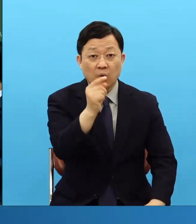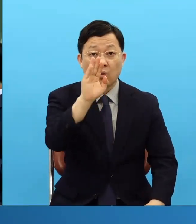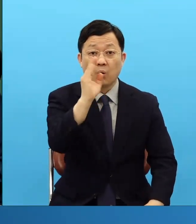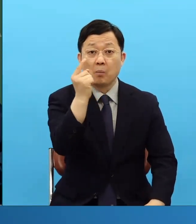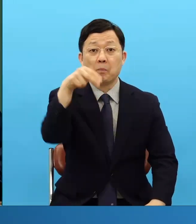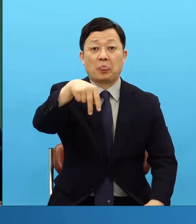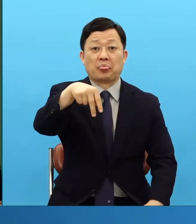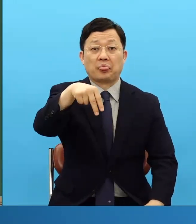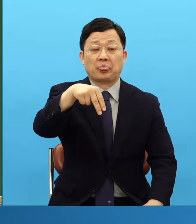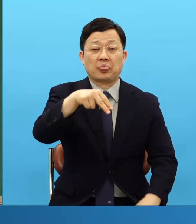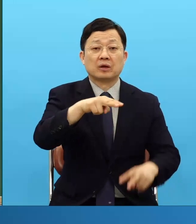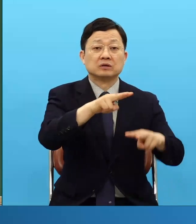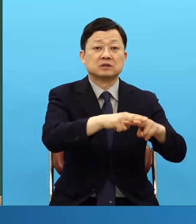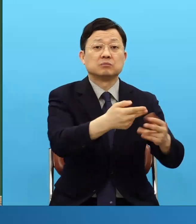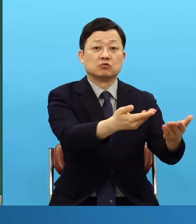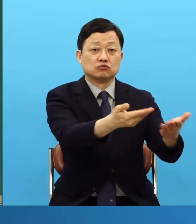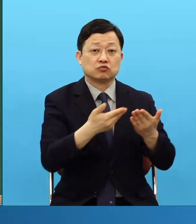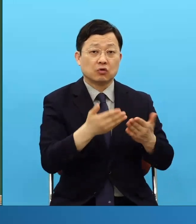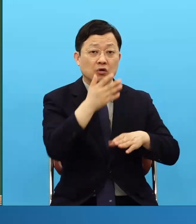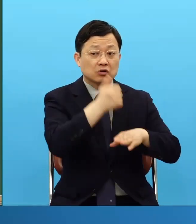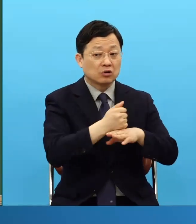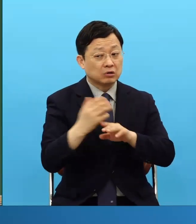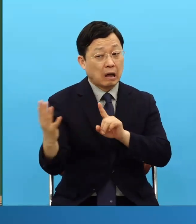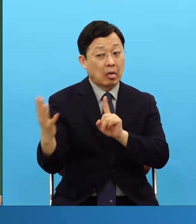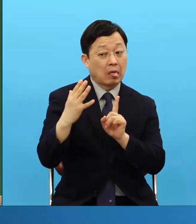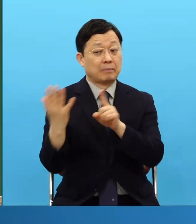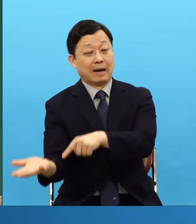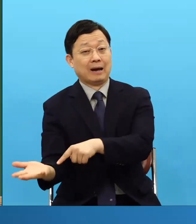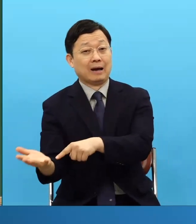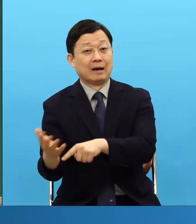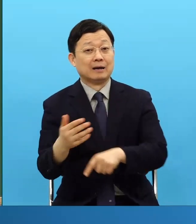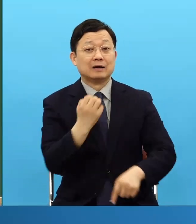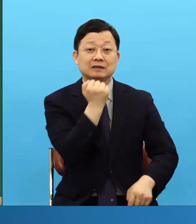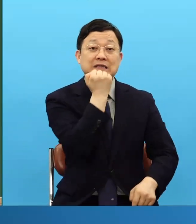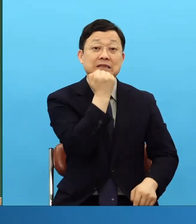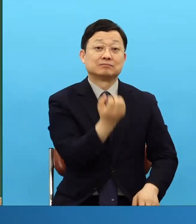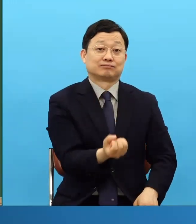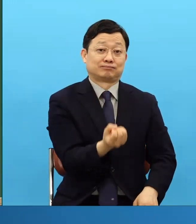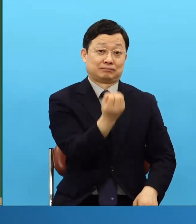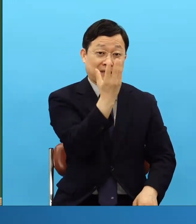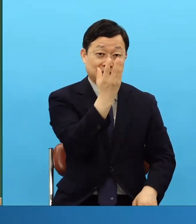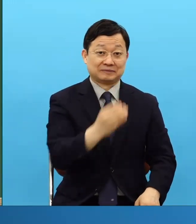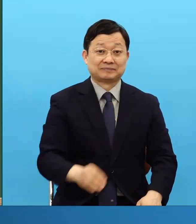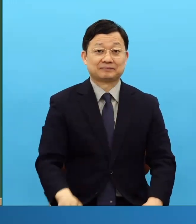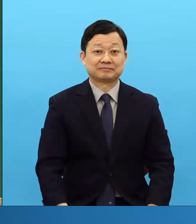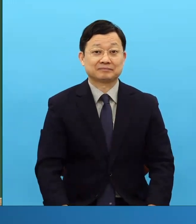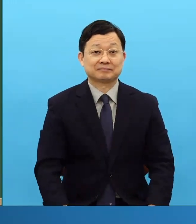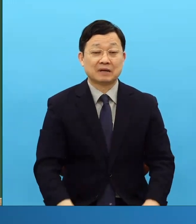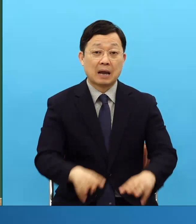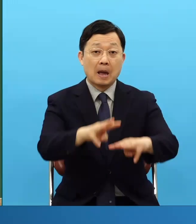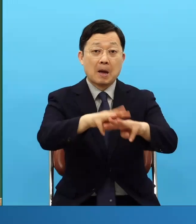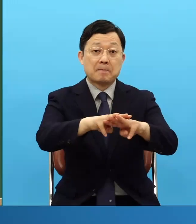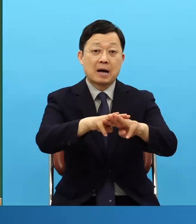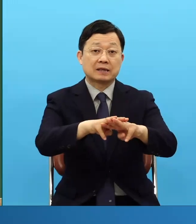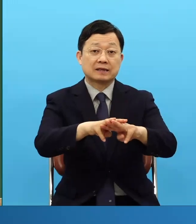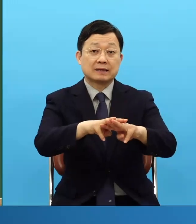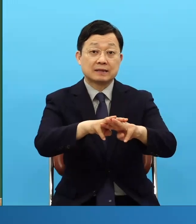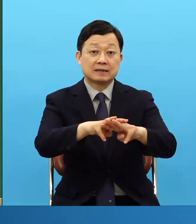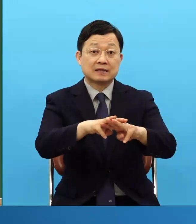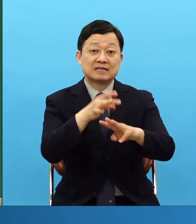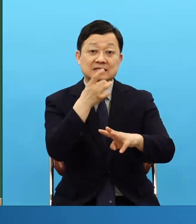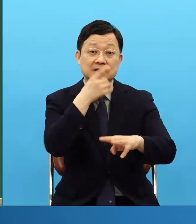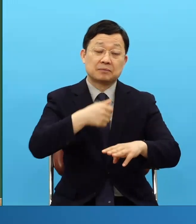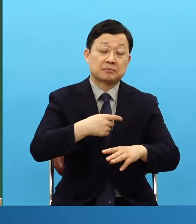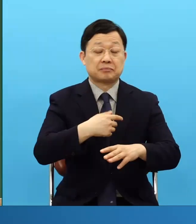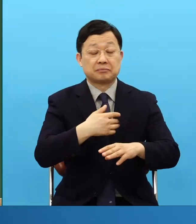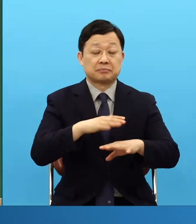became more jealous and began to go against him, God gave them even greater blessing of Rehoboth to 농사를 increase. 지으면 1년 먹을 게 나와야 되는데 100년 먹을